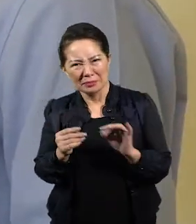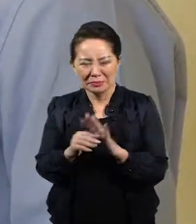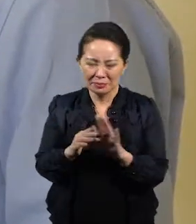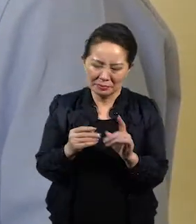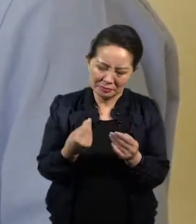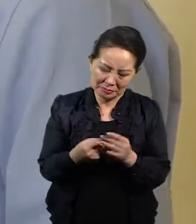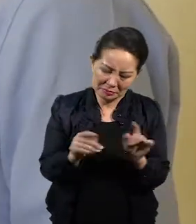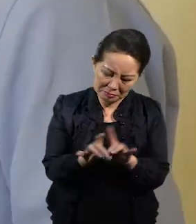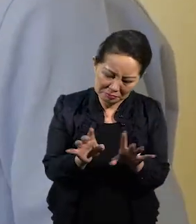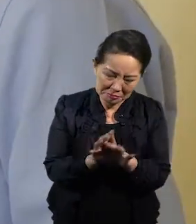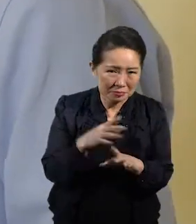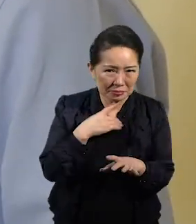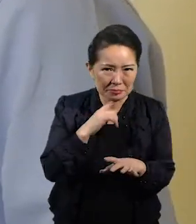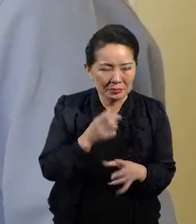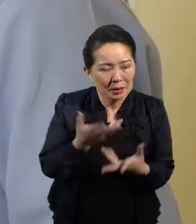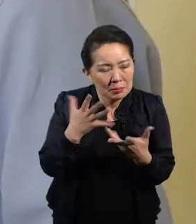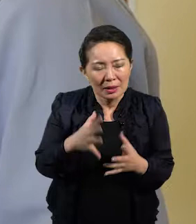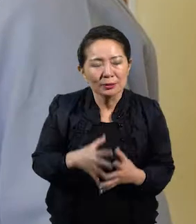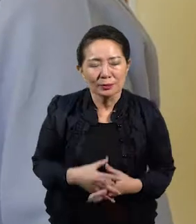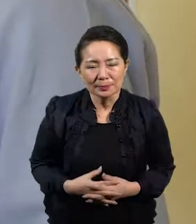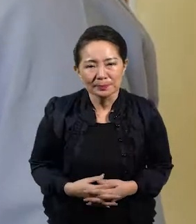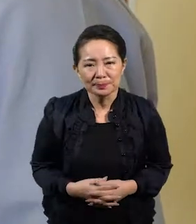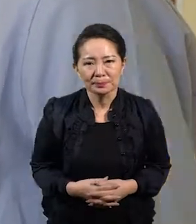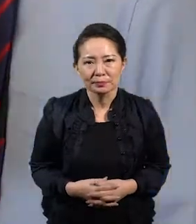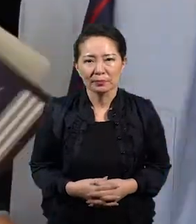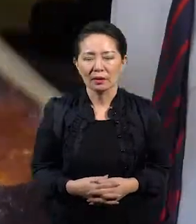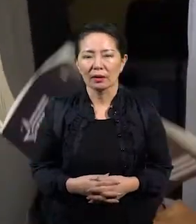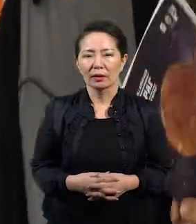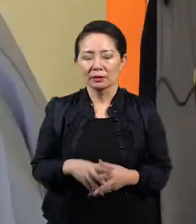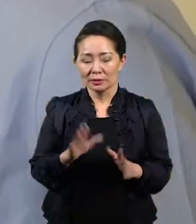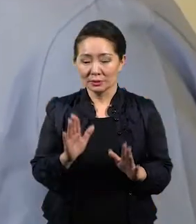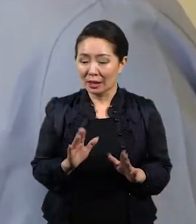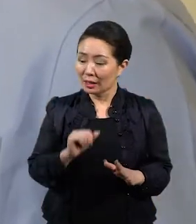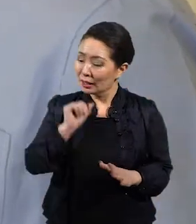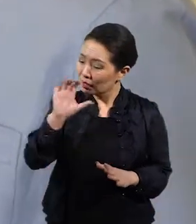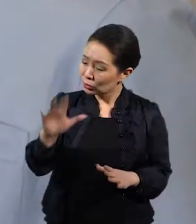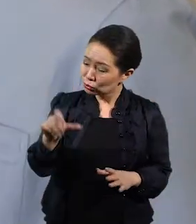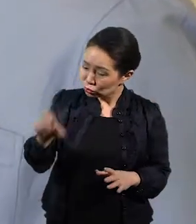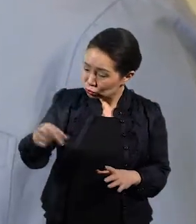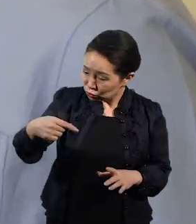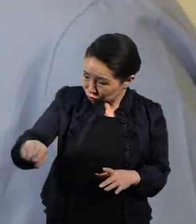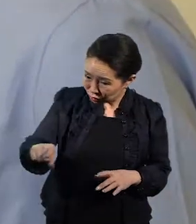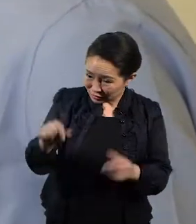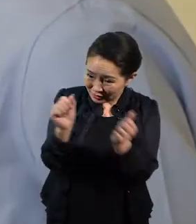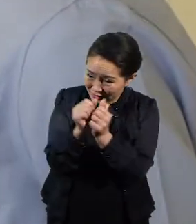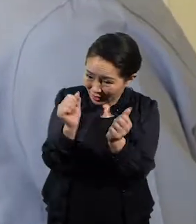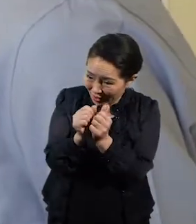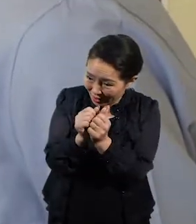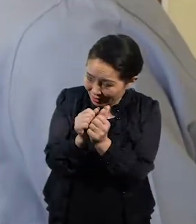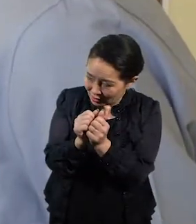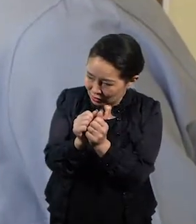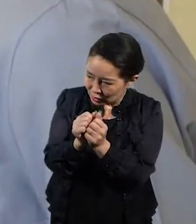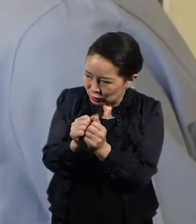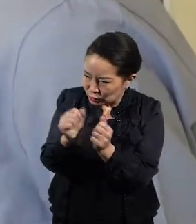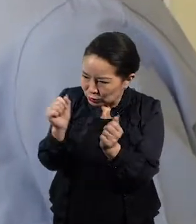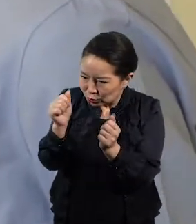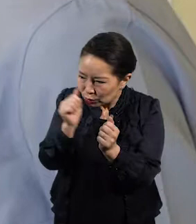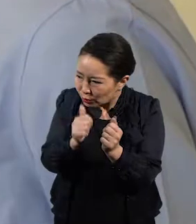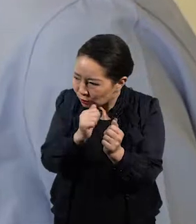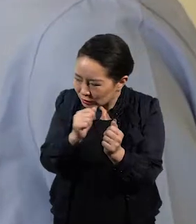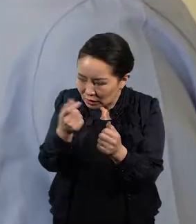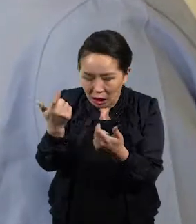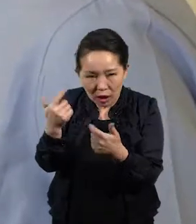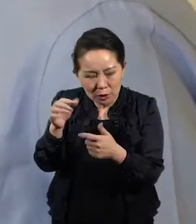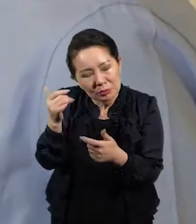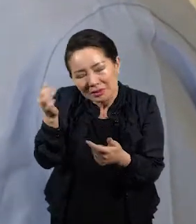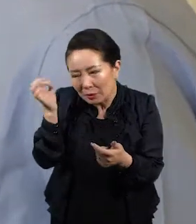явдал гарч магадгүй гэж бодож байгаа. За тэгвэл багшнаас чи хэн нэг найзынхаа одоо бас маш чухал нууцыг санамсаргүй